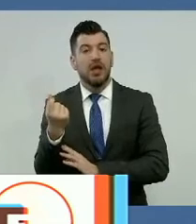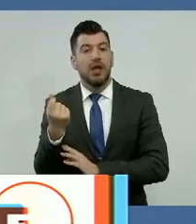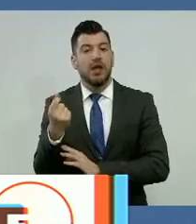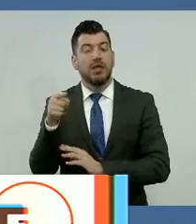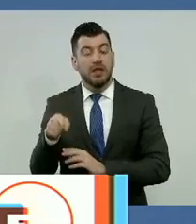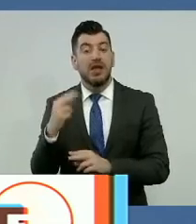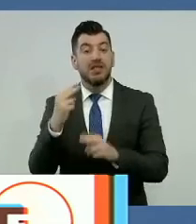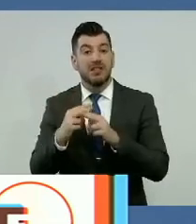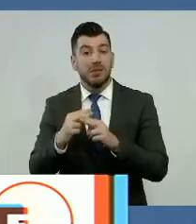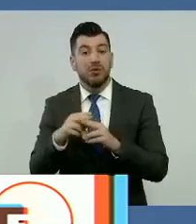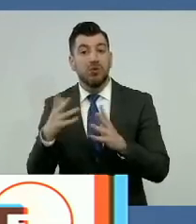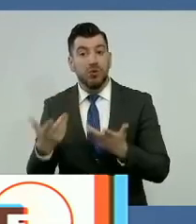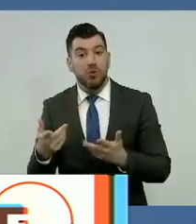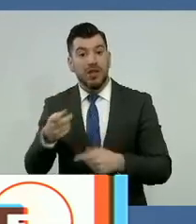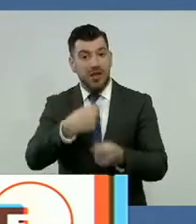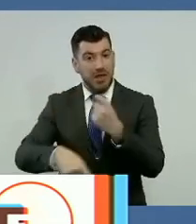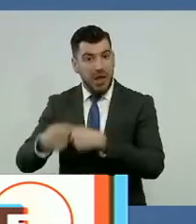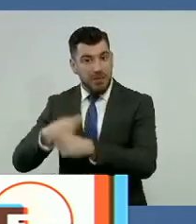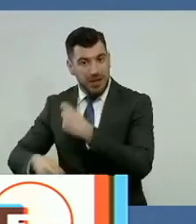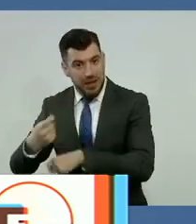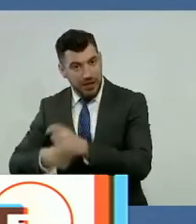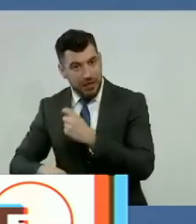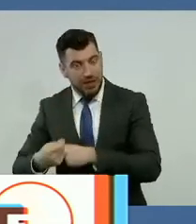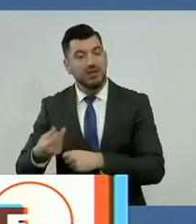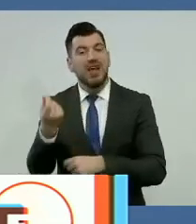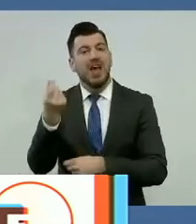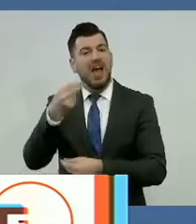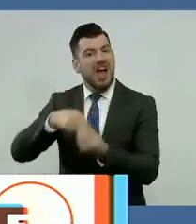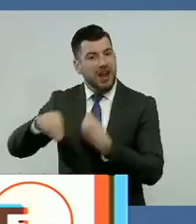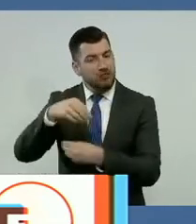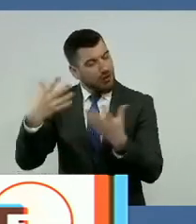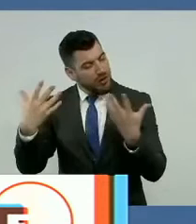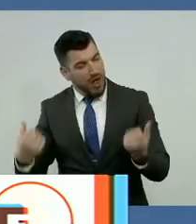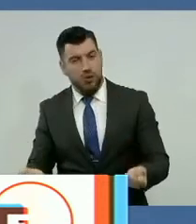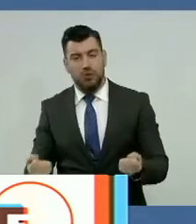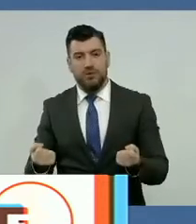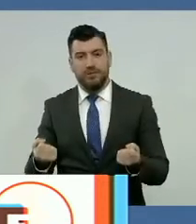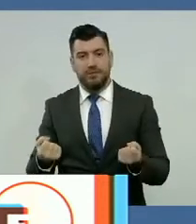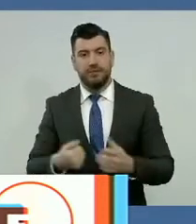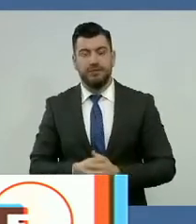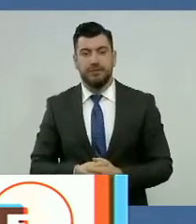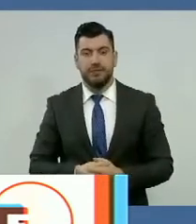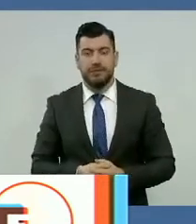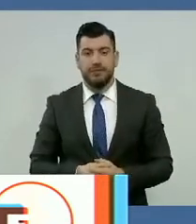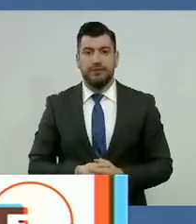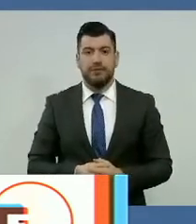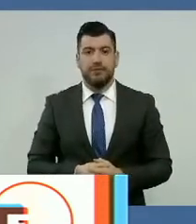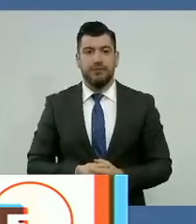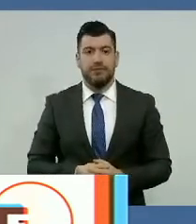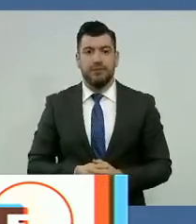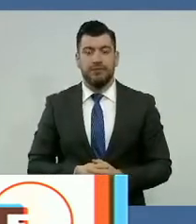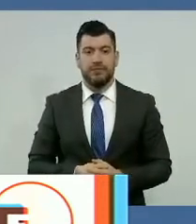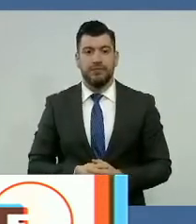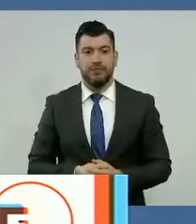των επιχειρήσεων, επιχειρήσεις που περικλείουν την μεσαία τάξη και τα χαμηλότερα εισοδήματα. Το συνολικό